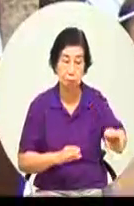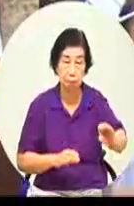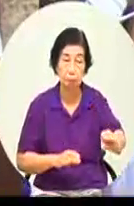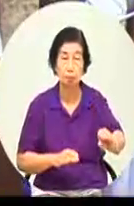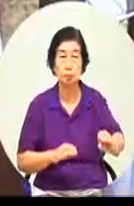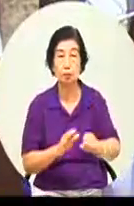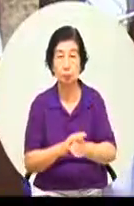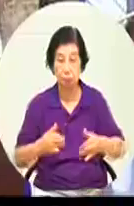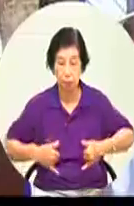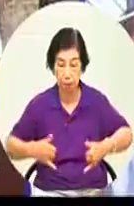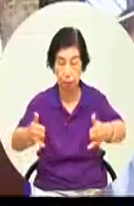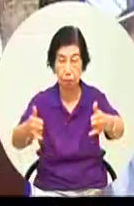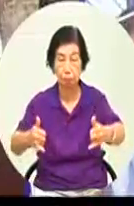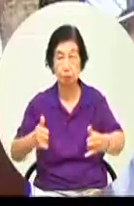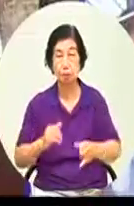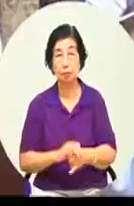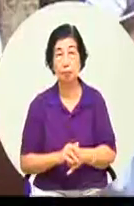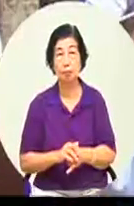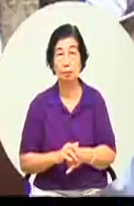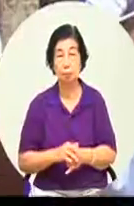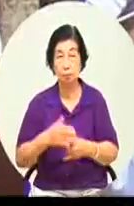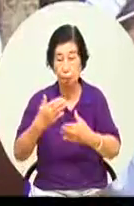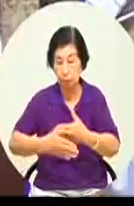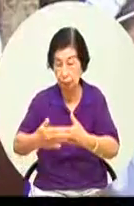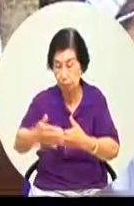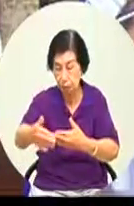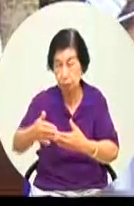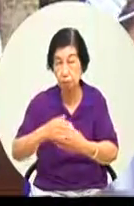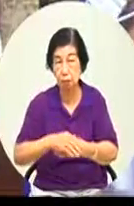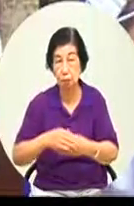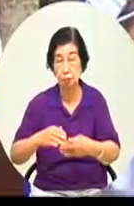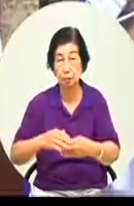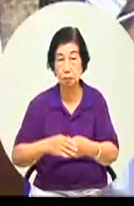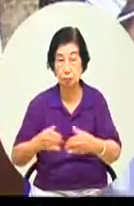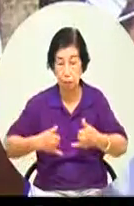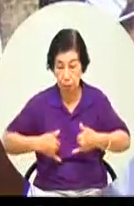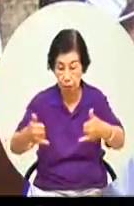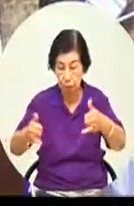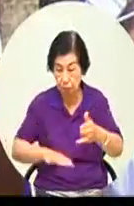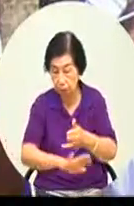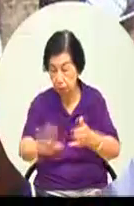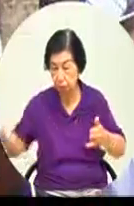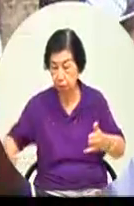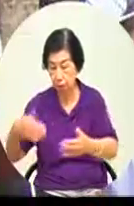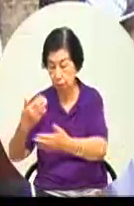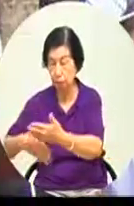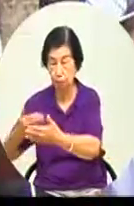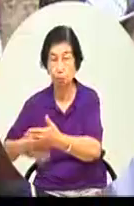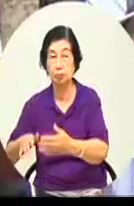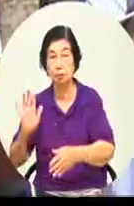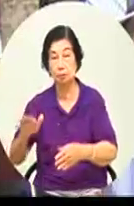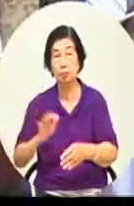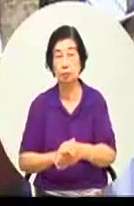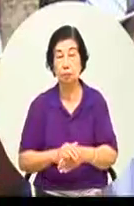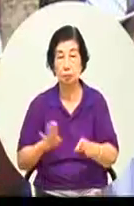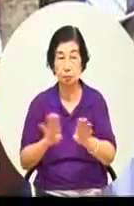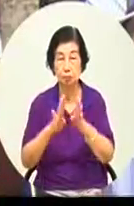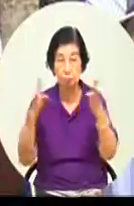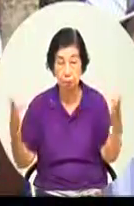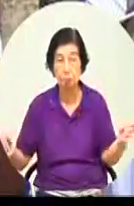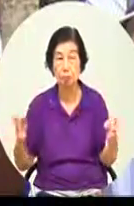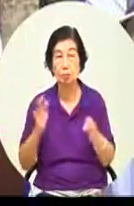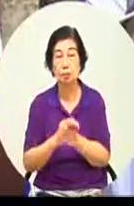路湖行车的断面部分，其实那个影响就会减小。那第二部分就是营运开始，其实还是会有